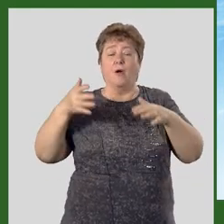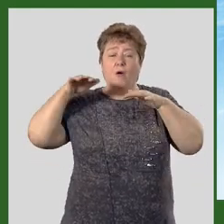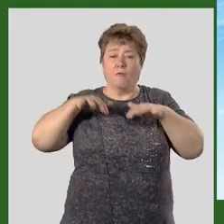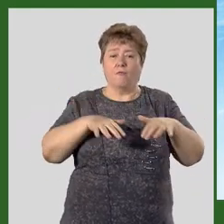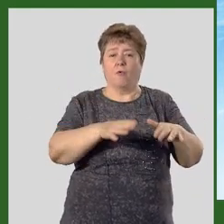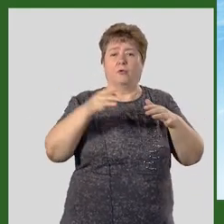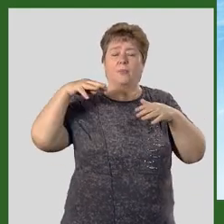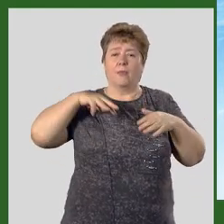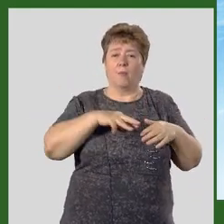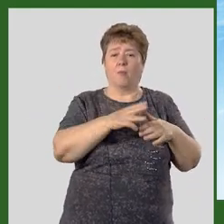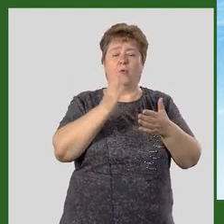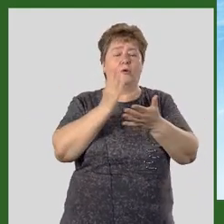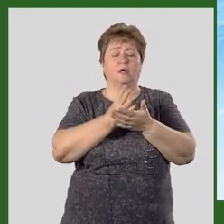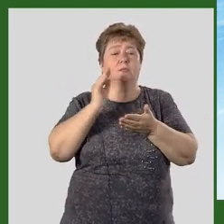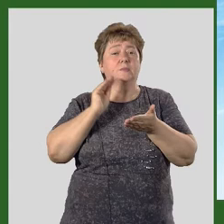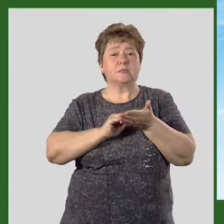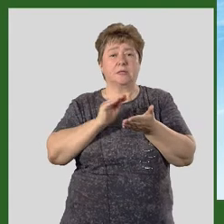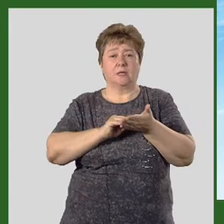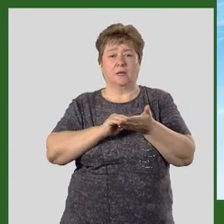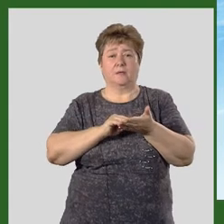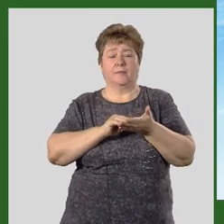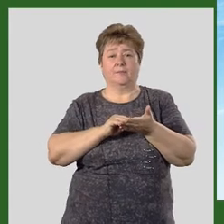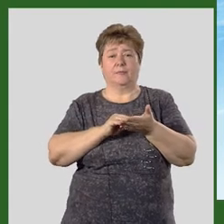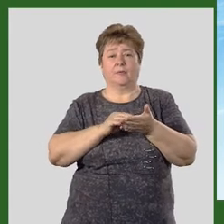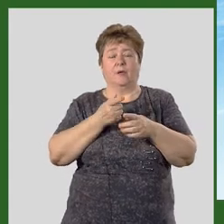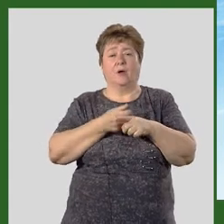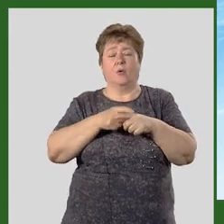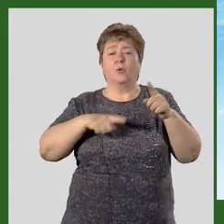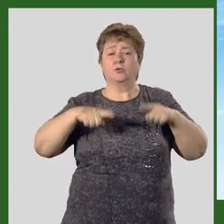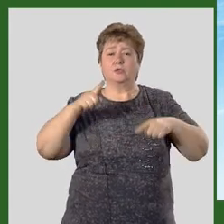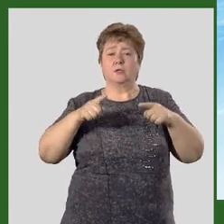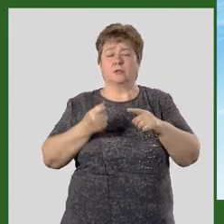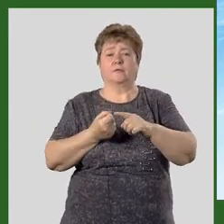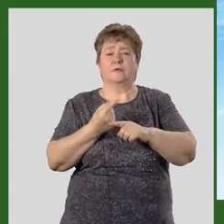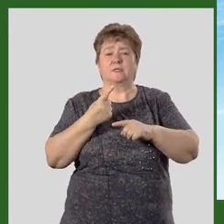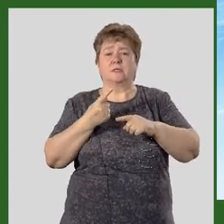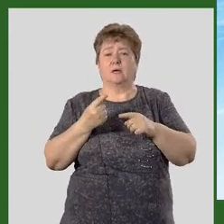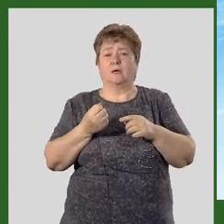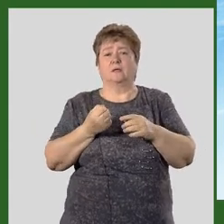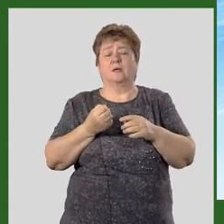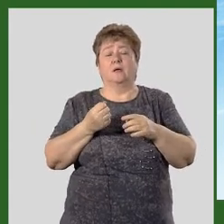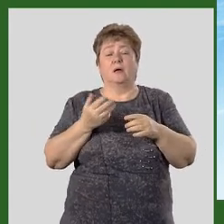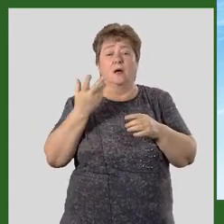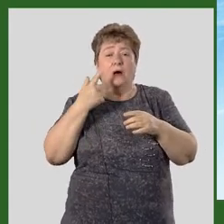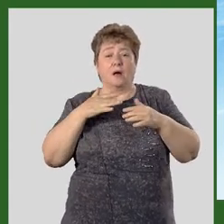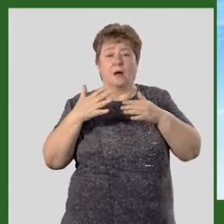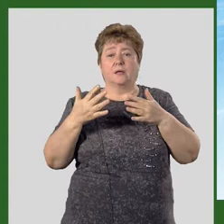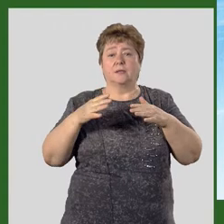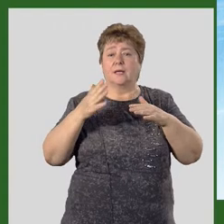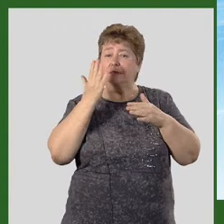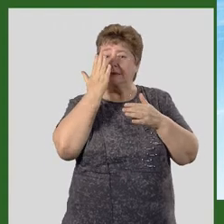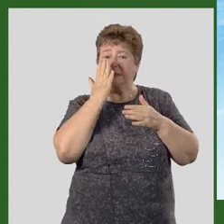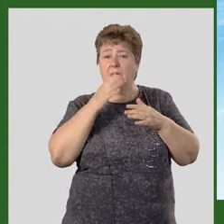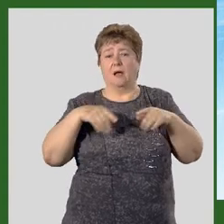Волны на море есть всегда. Очень редко возникает явление зеркального